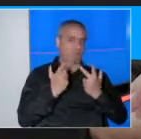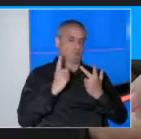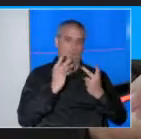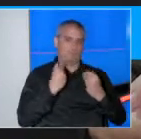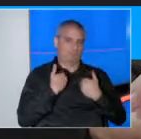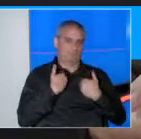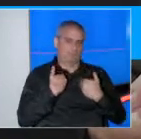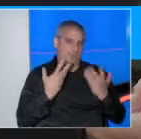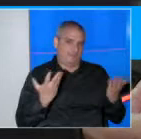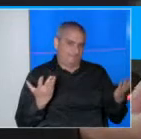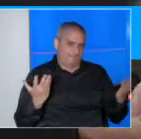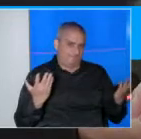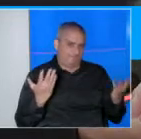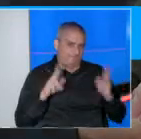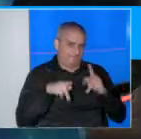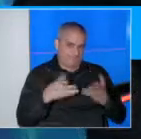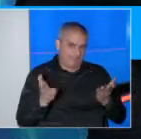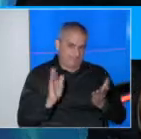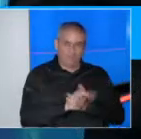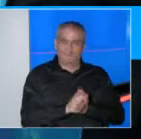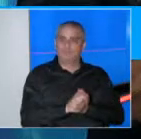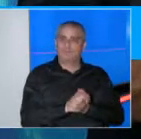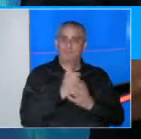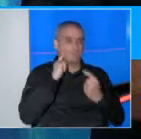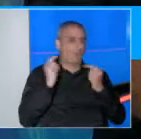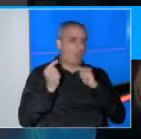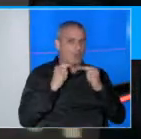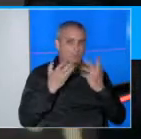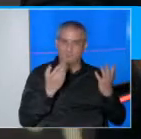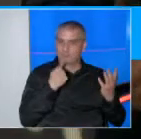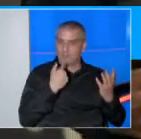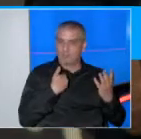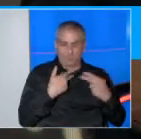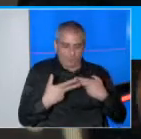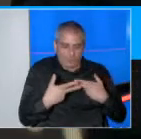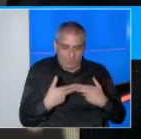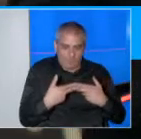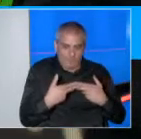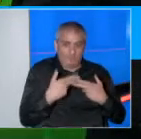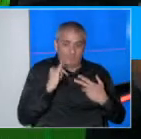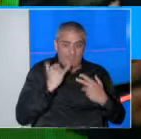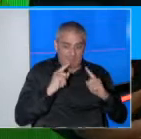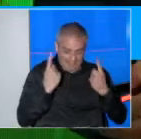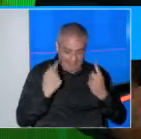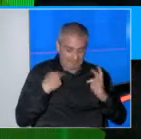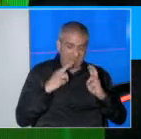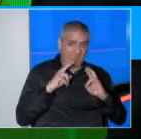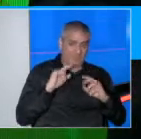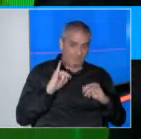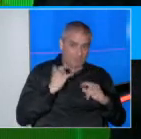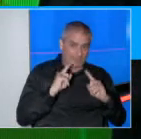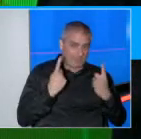משהו שאני פה עוסק בו. ומחלוקות, כשאת אומר אנחנו קרובים לזה, זה יקרה, מקווים שזה